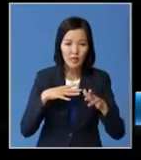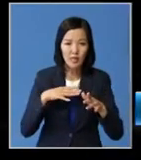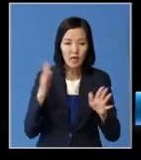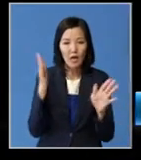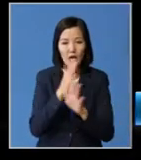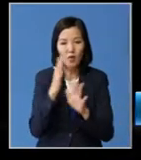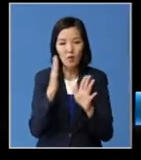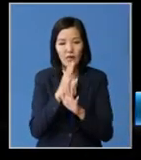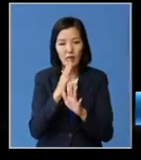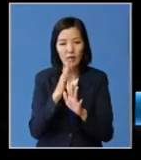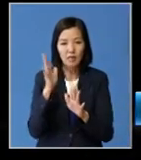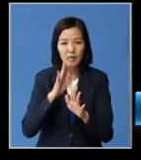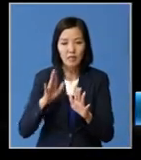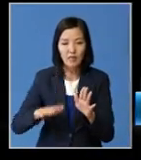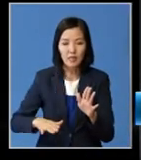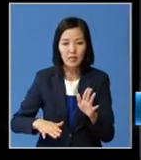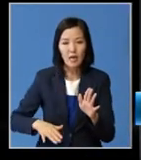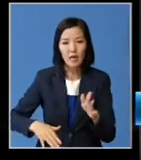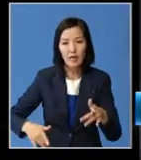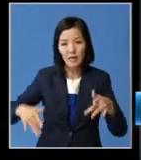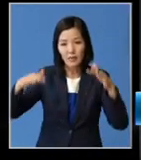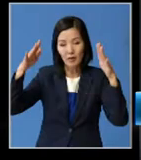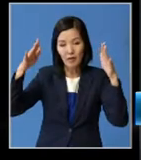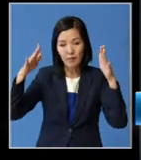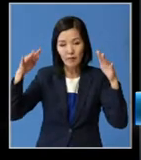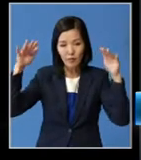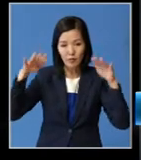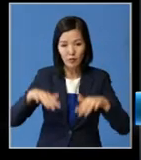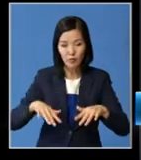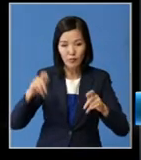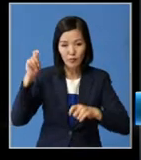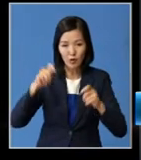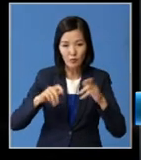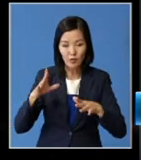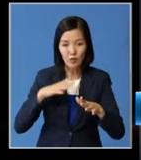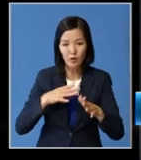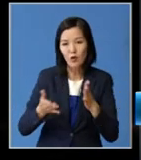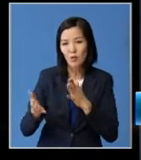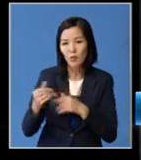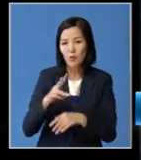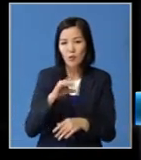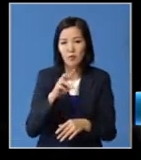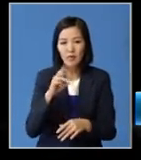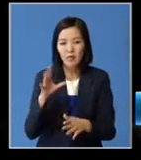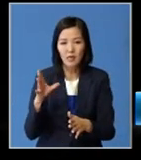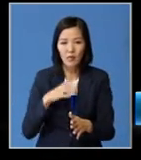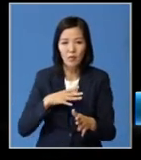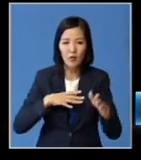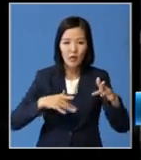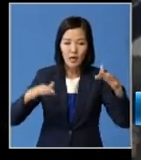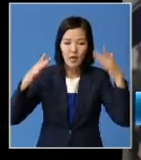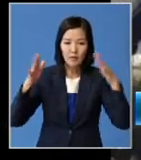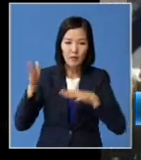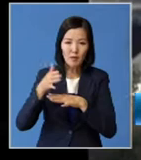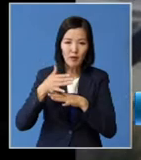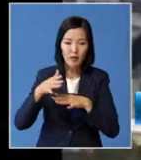жәндіктер сары теңізден көкке көтерілген деп болжады. Еске салсақ, осыған ұқсас жағдай бұрын Мексикада тіркелген. Ол кезде аспаннан балықтар түскен